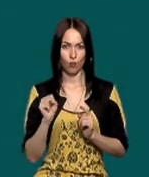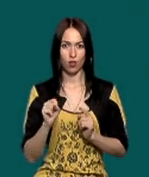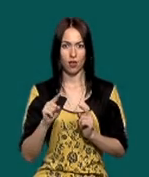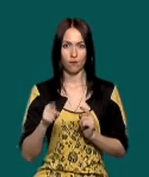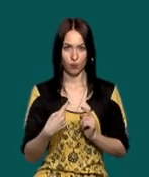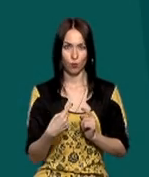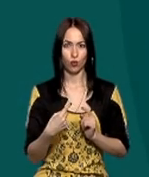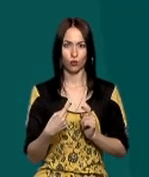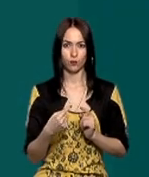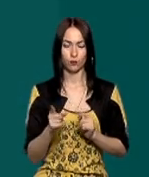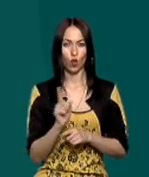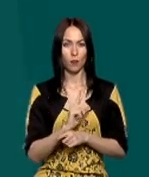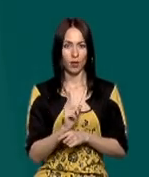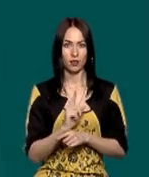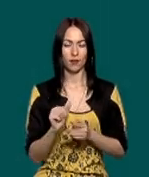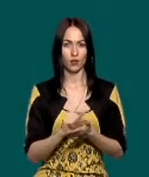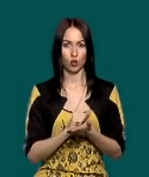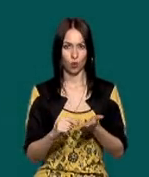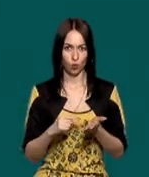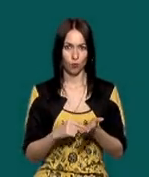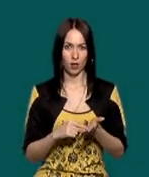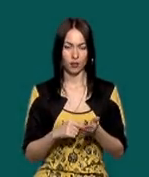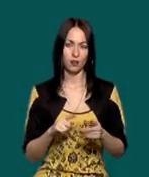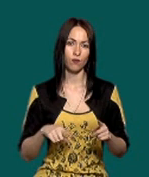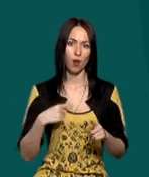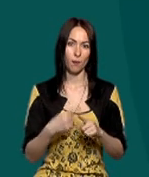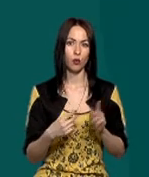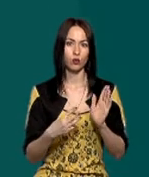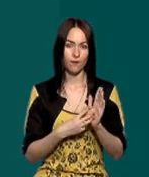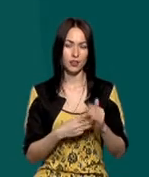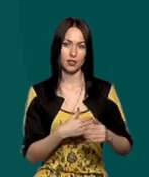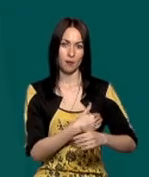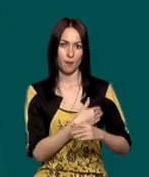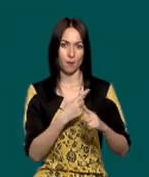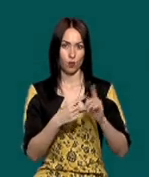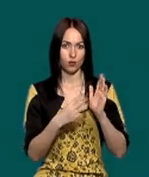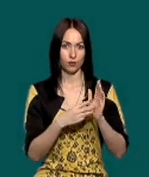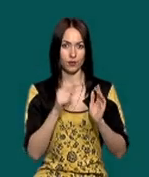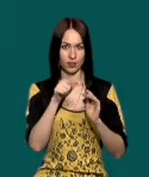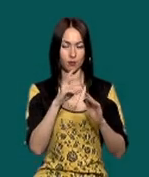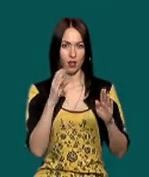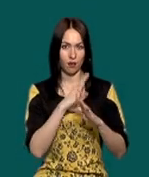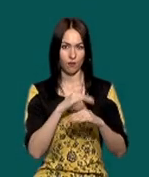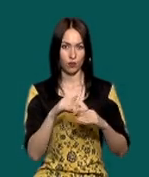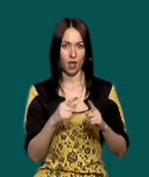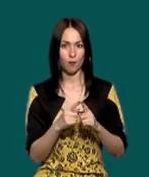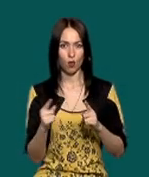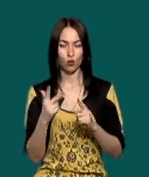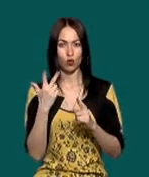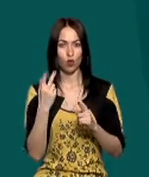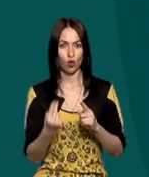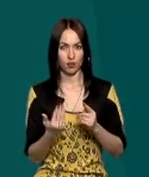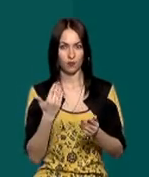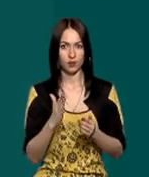вимога нормативних документів – це плюс 8 температура зовнішнього повітря на протязі